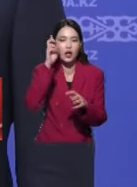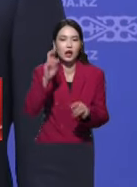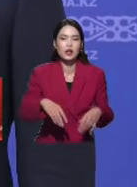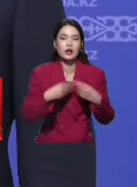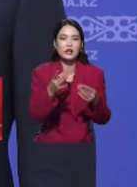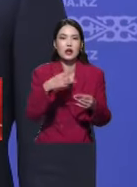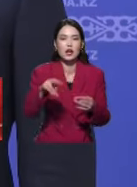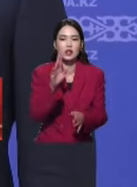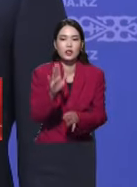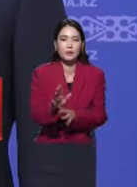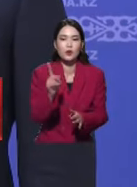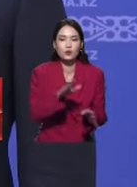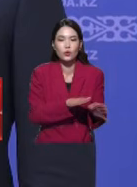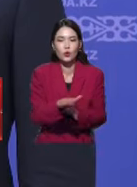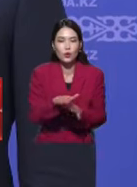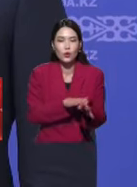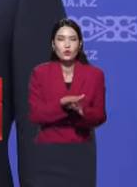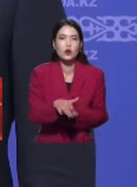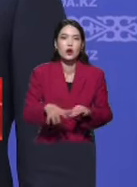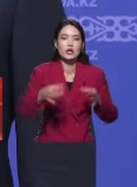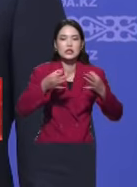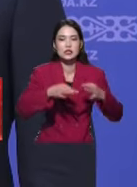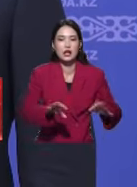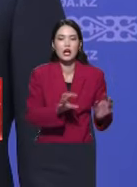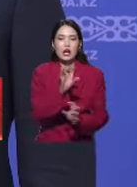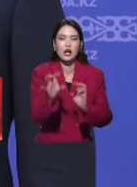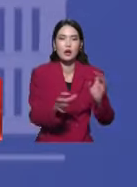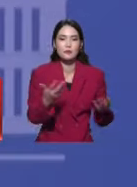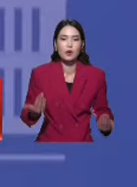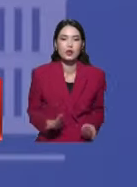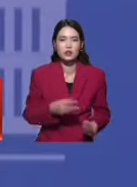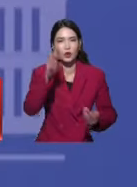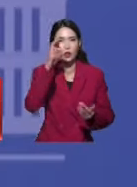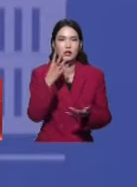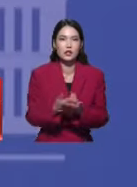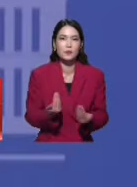поручений по дальнейшему развитию области и обеспечению роста дохода жителей.